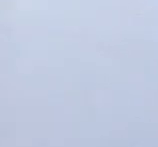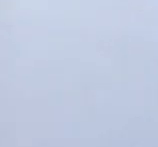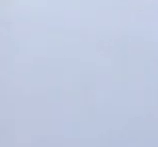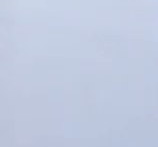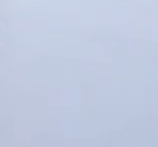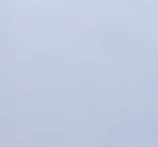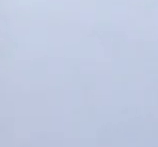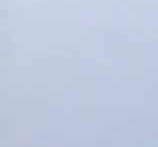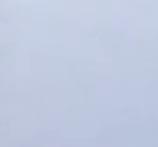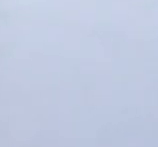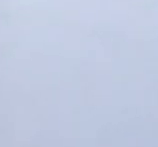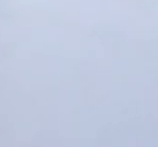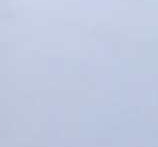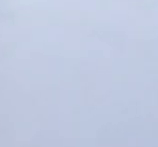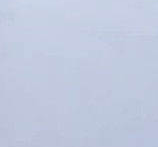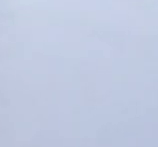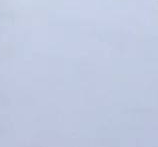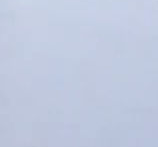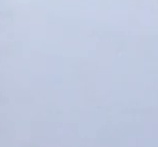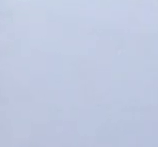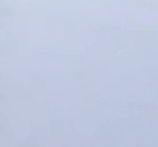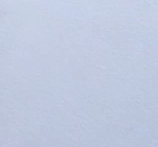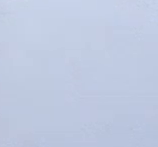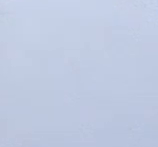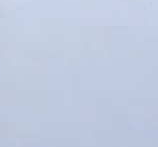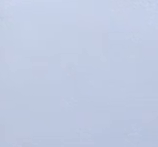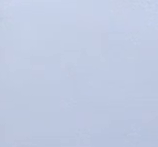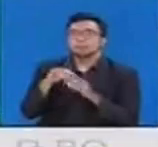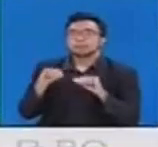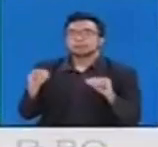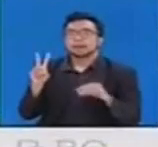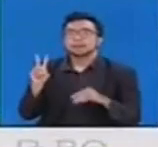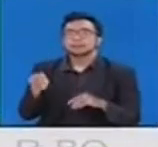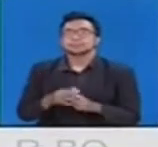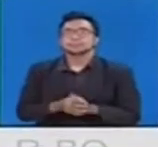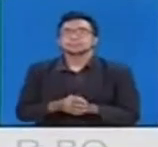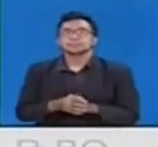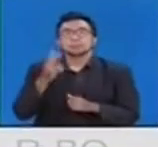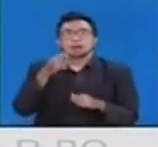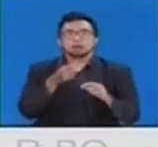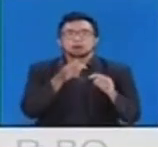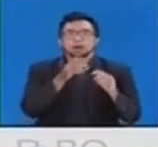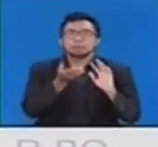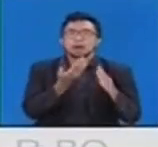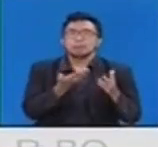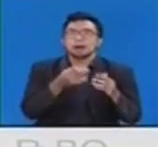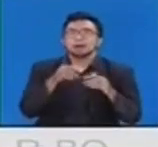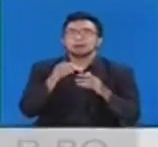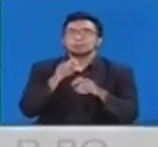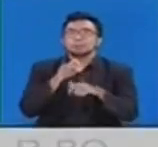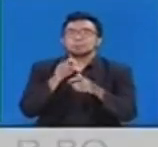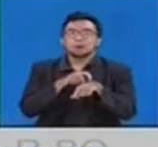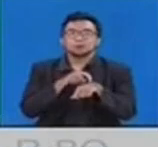Pemirsa, jangan lupa subscribe YouTube channel Official iNews dan nyalakan loncengnya. Pemirsa, pemerintah kembali mengatur masa berlaku